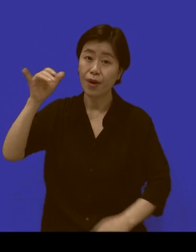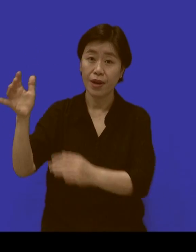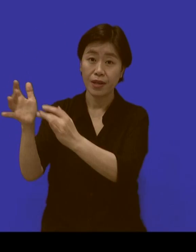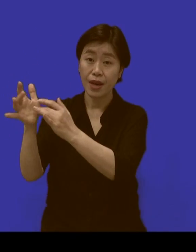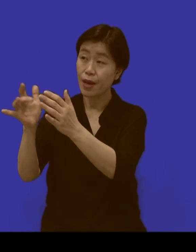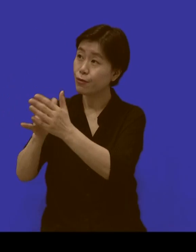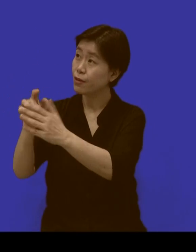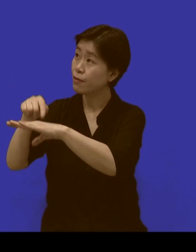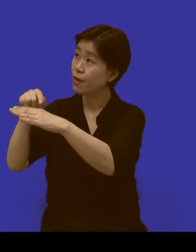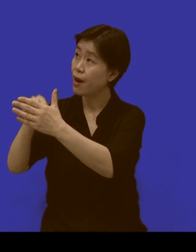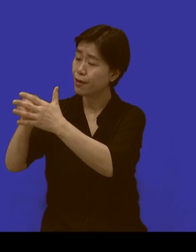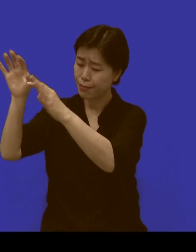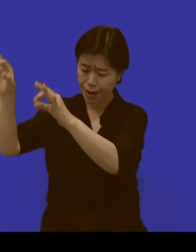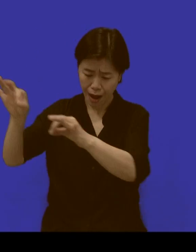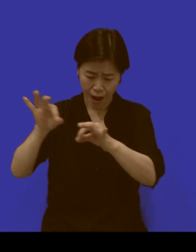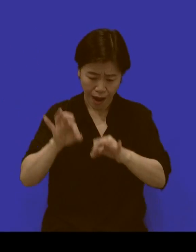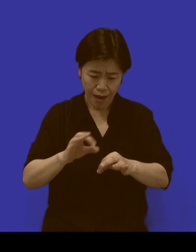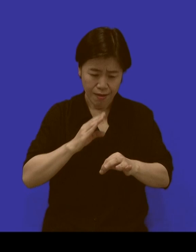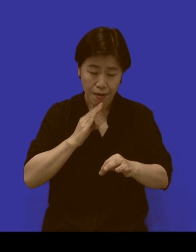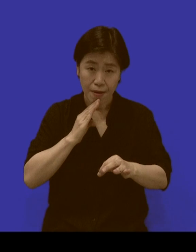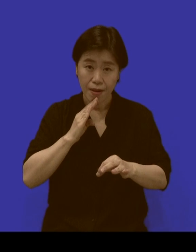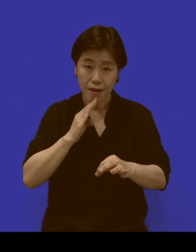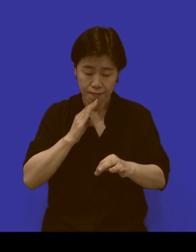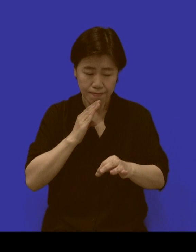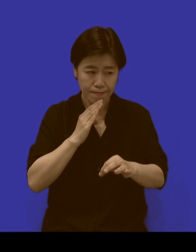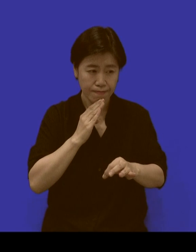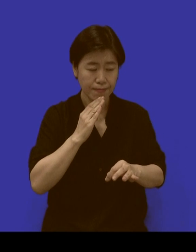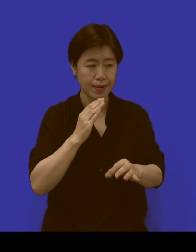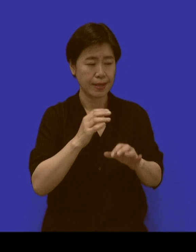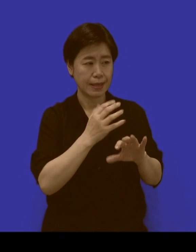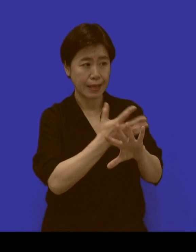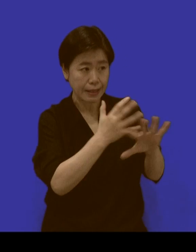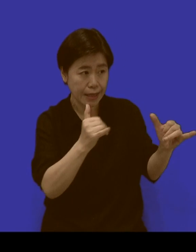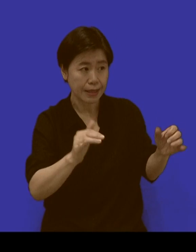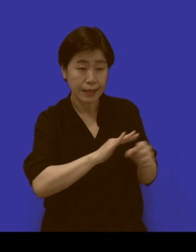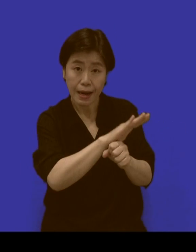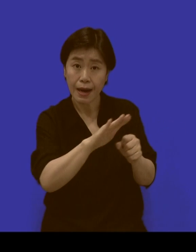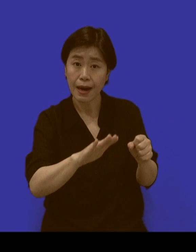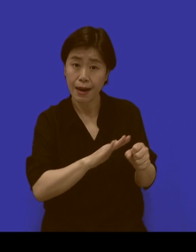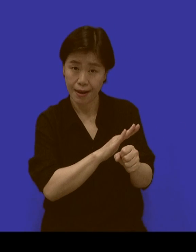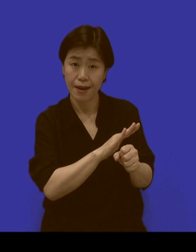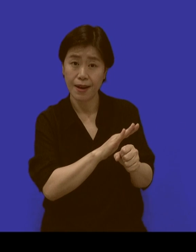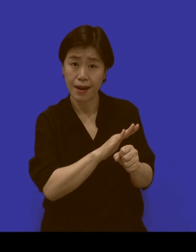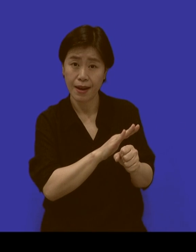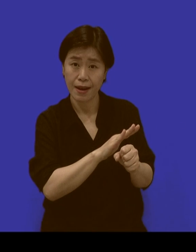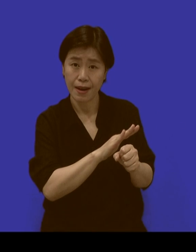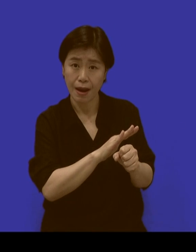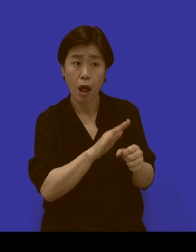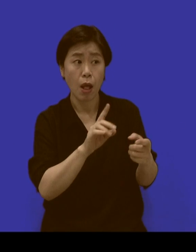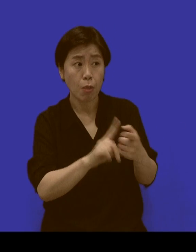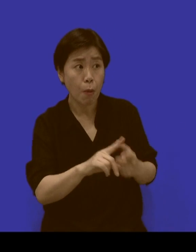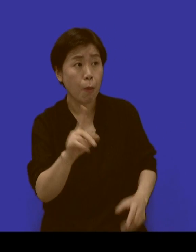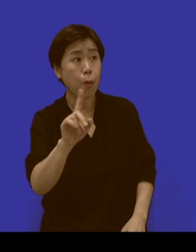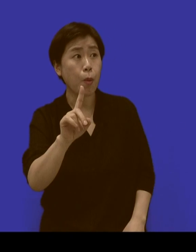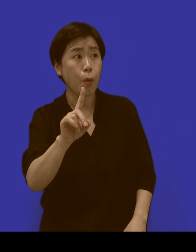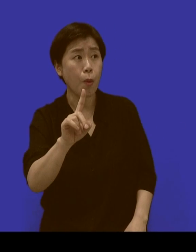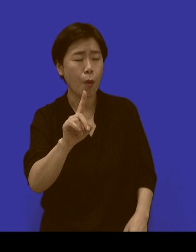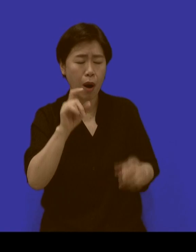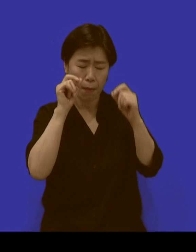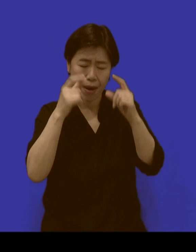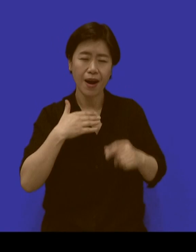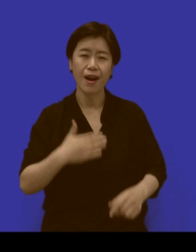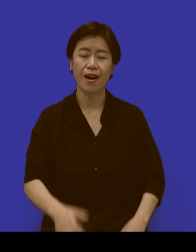마음으로 진심으로 사랑하는 게 어떤 의사인지를 또 오늘 처음으로 이렇게 눈을 보게 된 것 같고